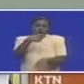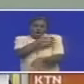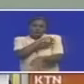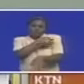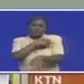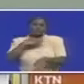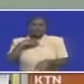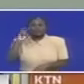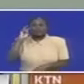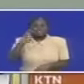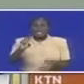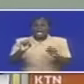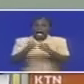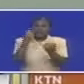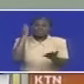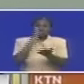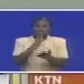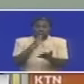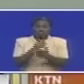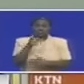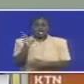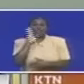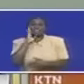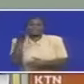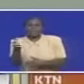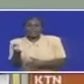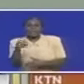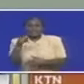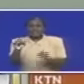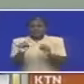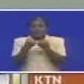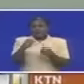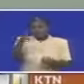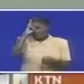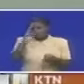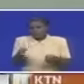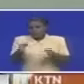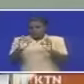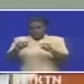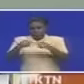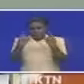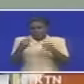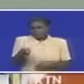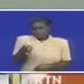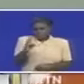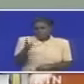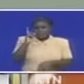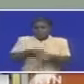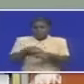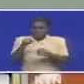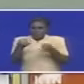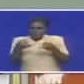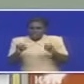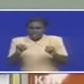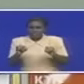wakitaka kujionea kisa hicho kilichokuwa gumzo la mtaa. Kutokana na hali hiyo, afisa mmoja wa polisi alijeruhiwa kwa risasi katika harakati za